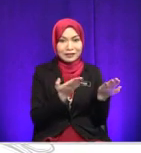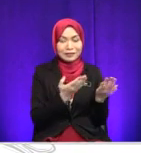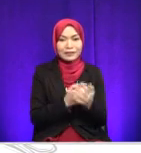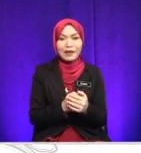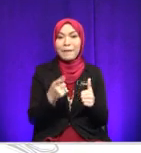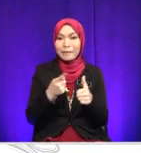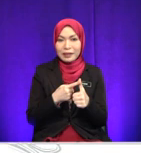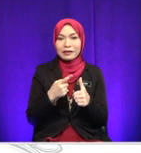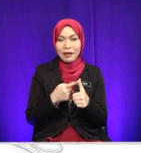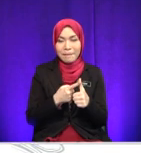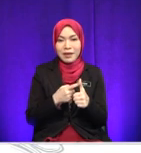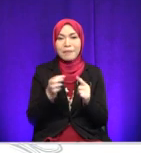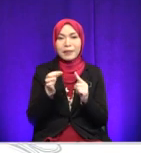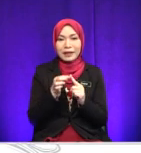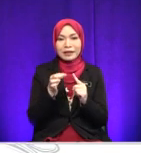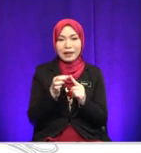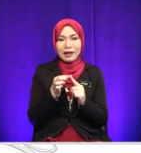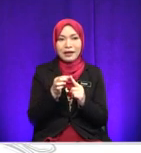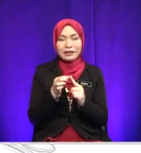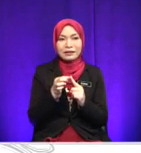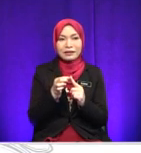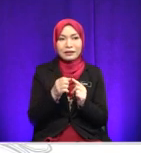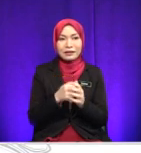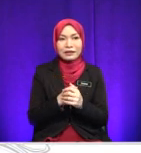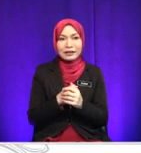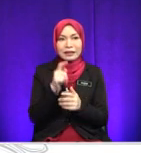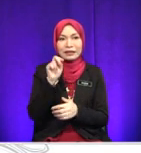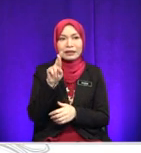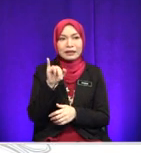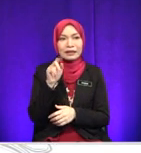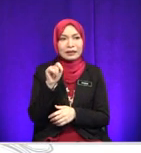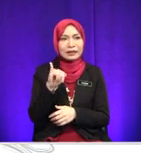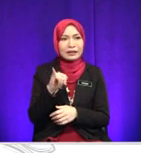Yang pertama, perkataan treaty. Yang kedua?